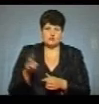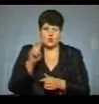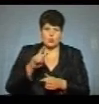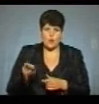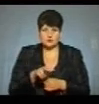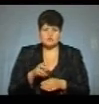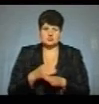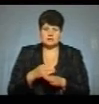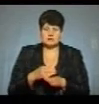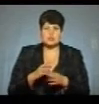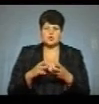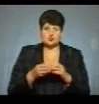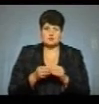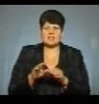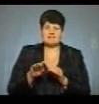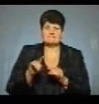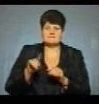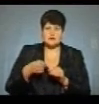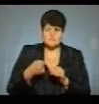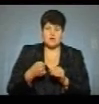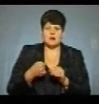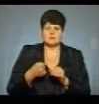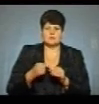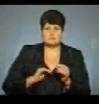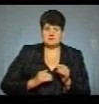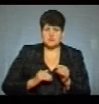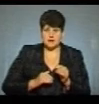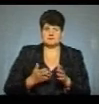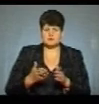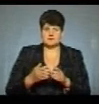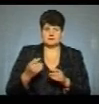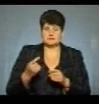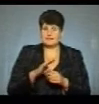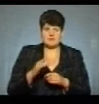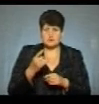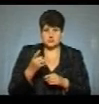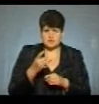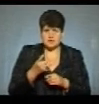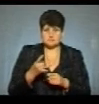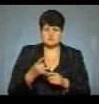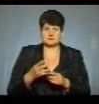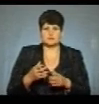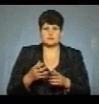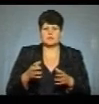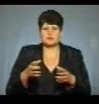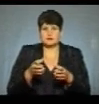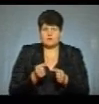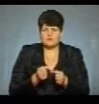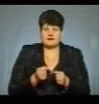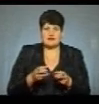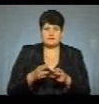суми, яку зловмисники вимагали у підприємця, погрожуючи фізичною розправою. Не вперше у Тернополі, власне, затримують ракетарів. Чи це місцеві злочинці,